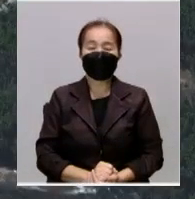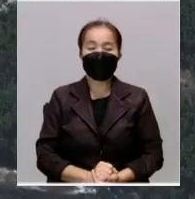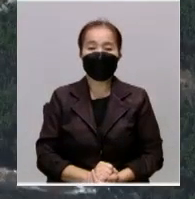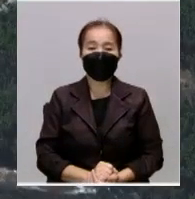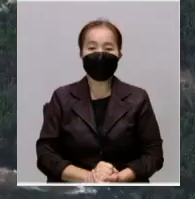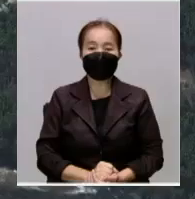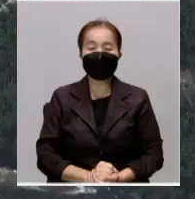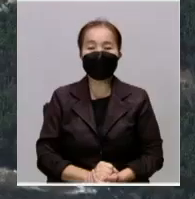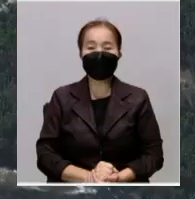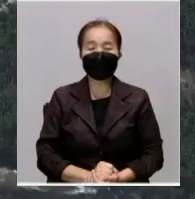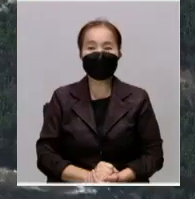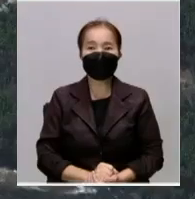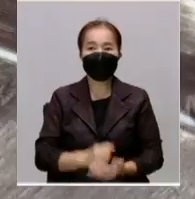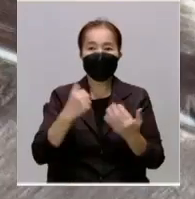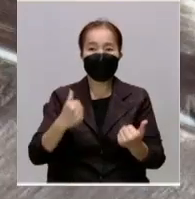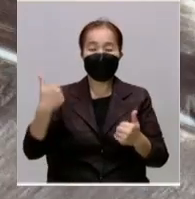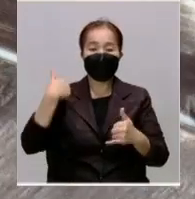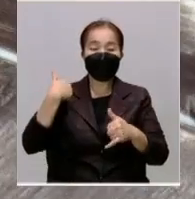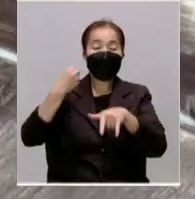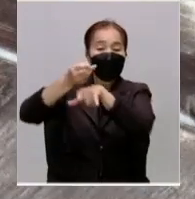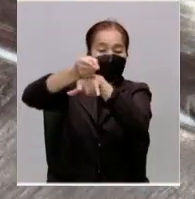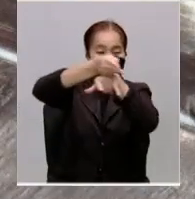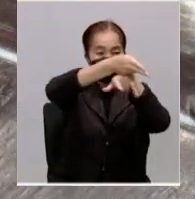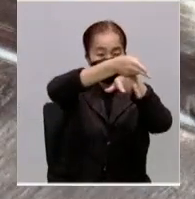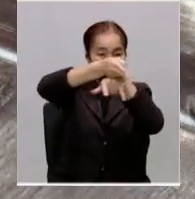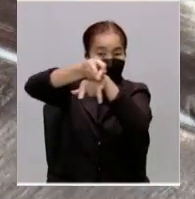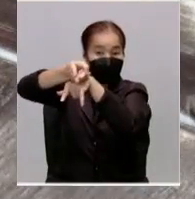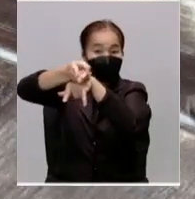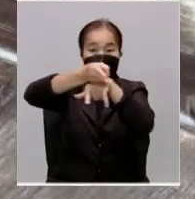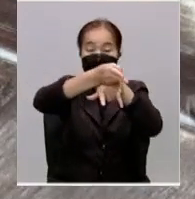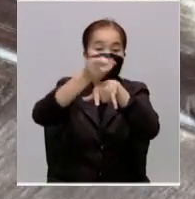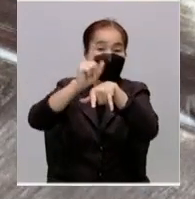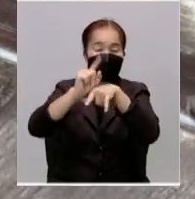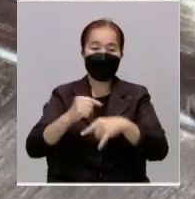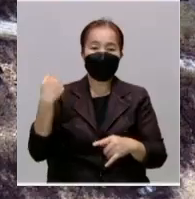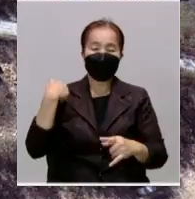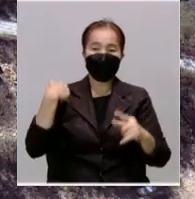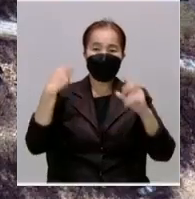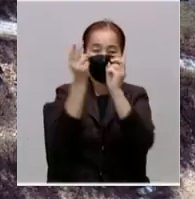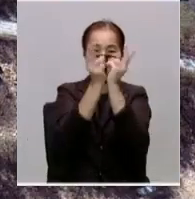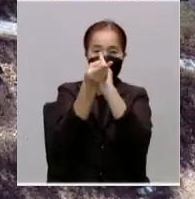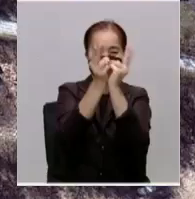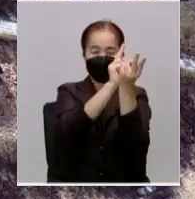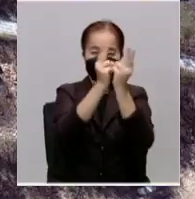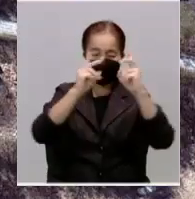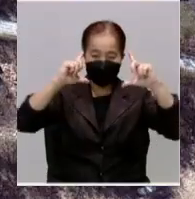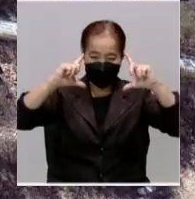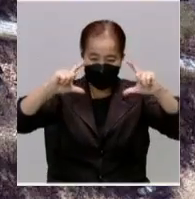ให้คุณผู้ชมได้ดูนี่ก่อนเลยนะครับนี่คือภาพถ่ายดาวเทียมล่าสุดครับถ่ายได้เมื่อวานนี้28กุมภา